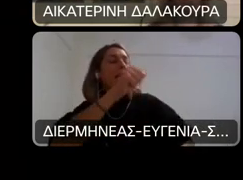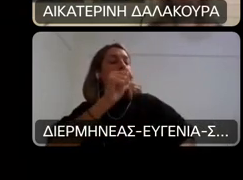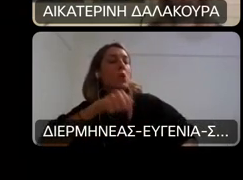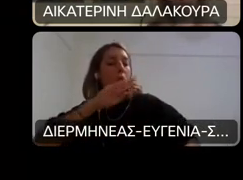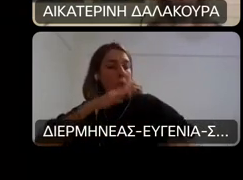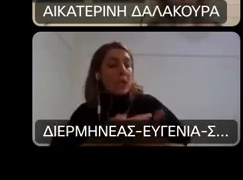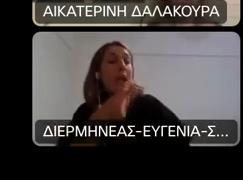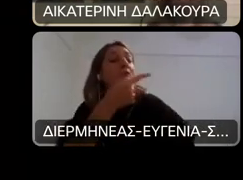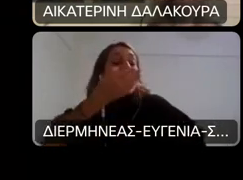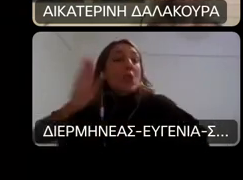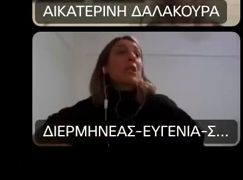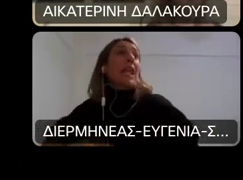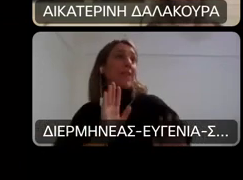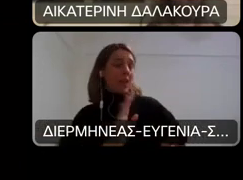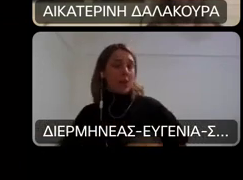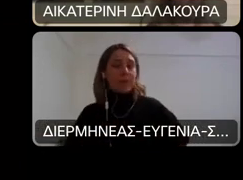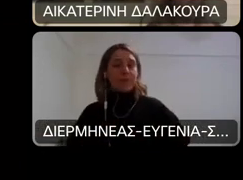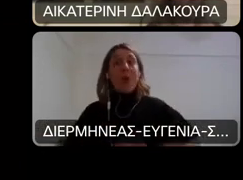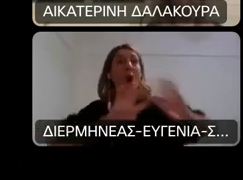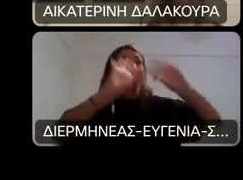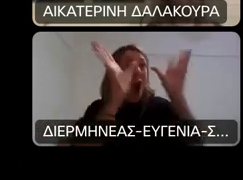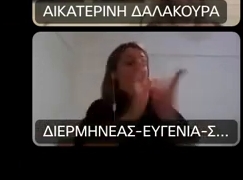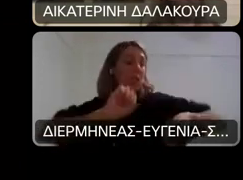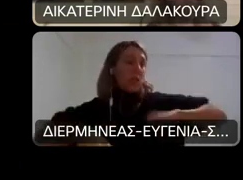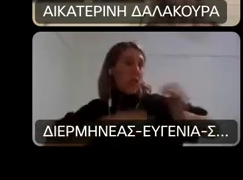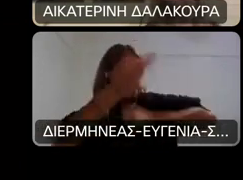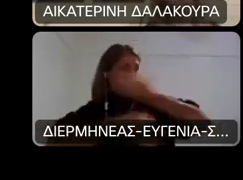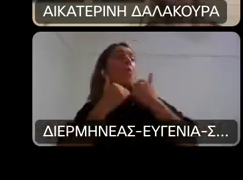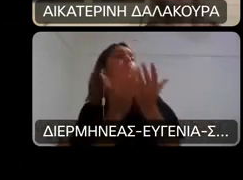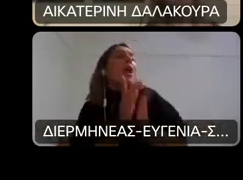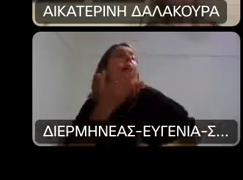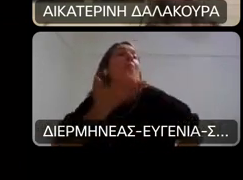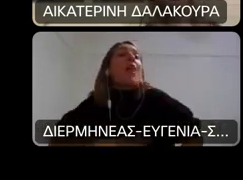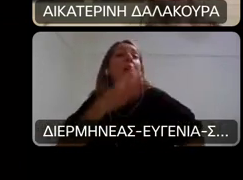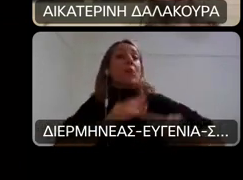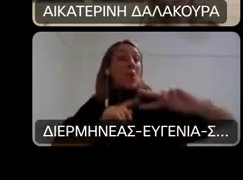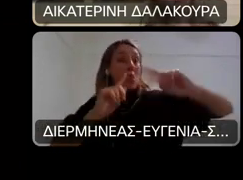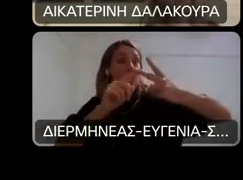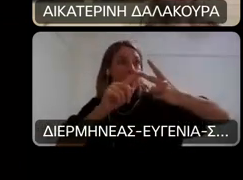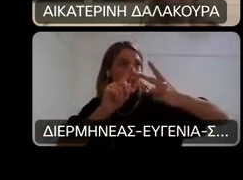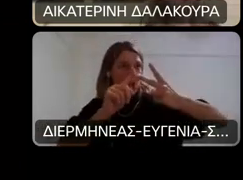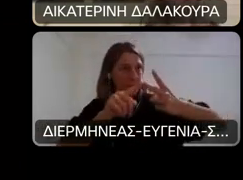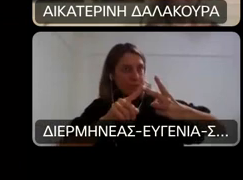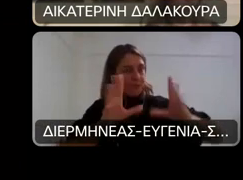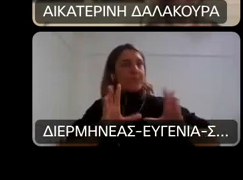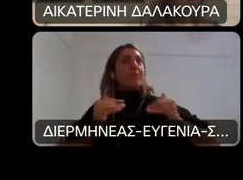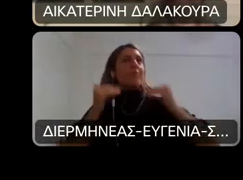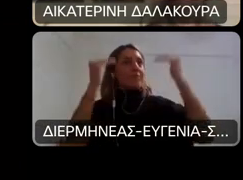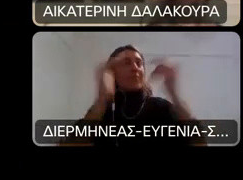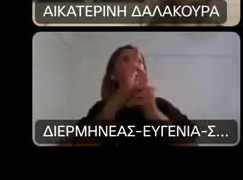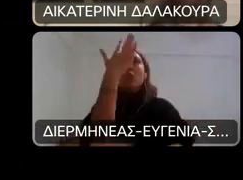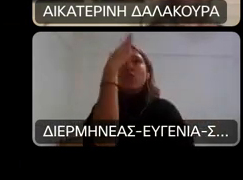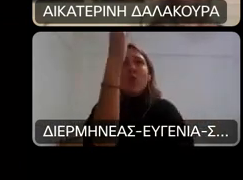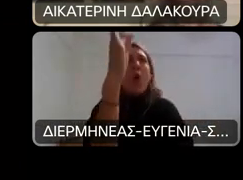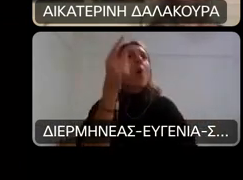αλλιώς είναι το τελευταίο. Δεν μπορώ να αναφέρω όλες τις δράσεις. Απλώς θέλω να πω ότι στο δεύτερο επίπεδο των στόχων, που ήταν σε